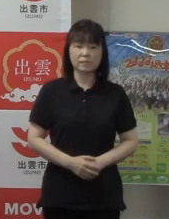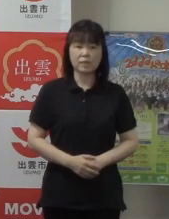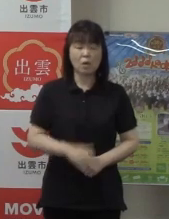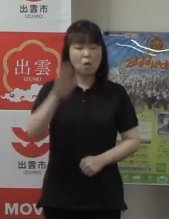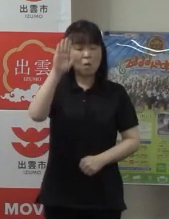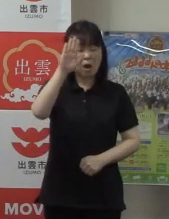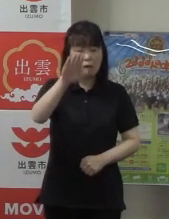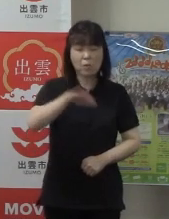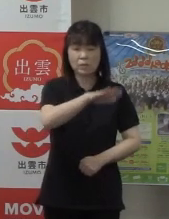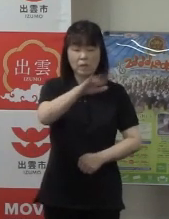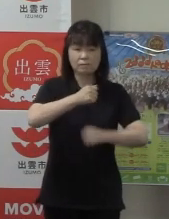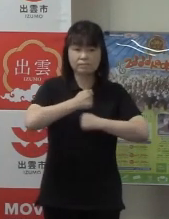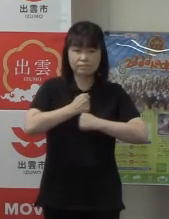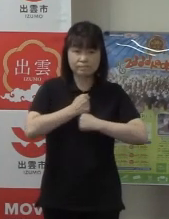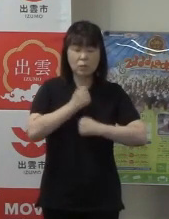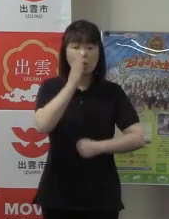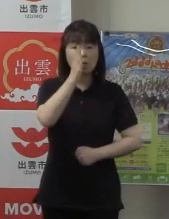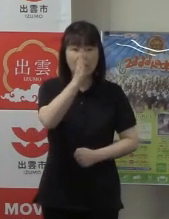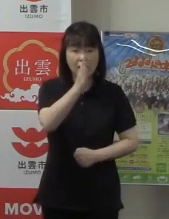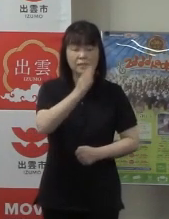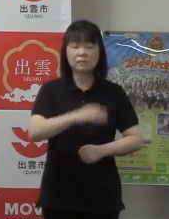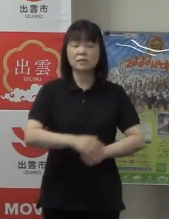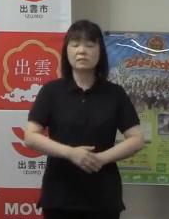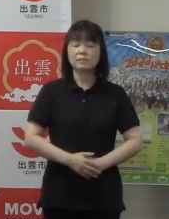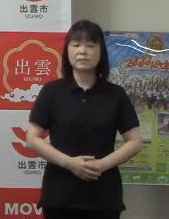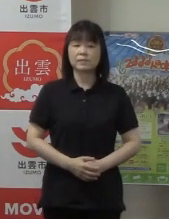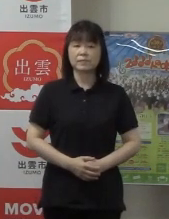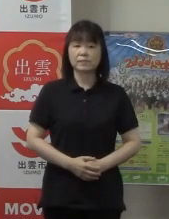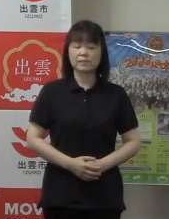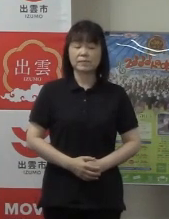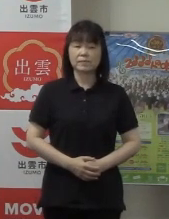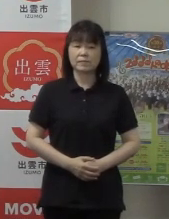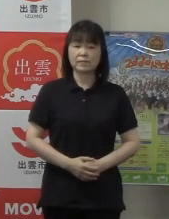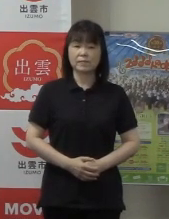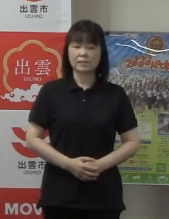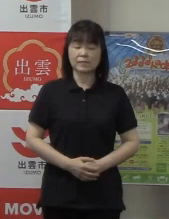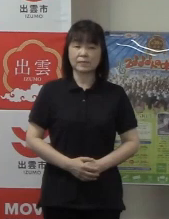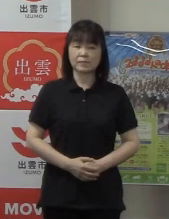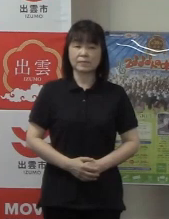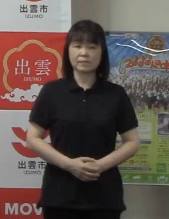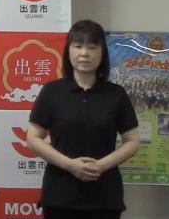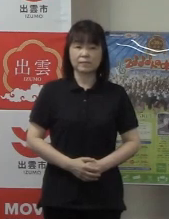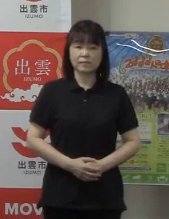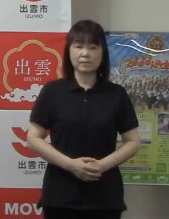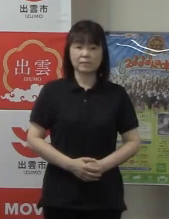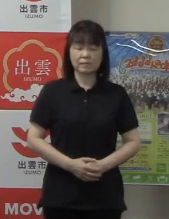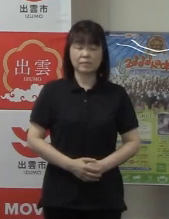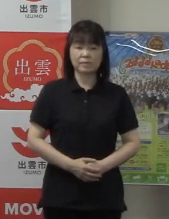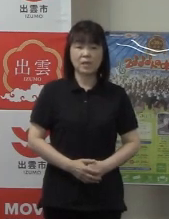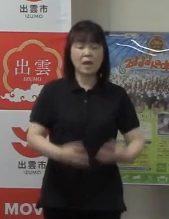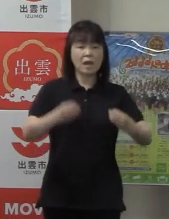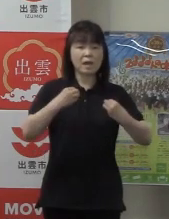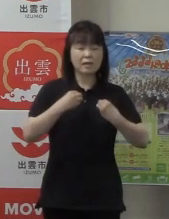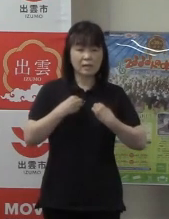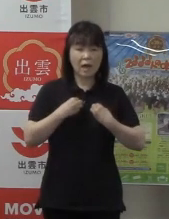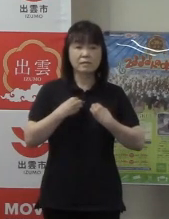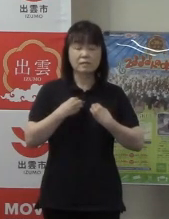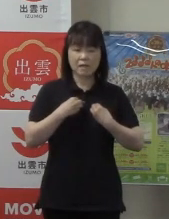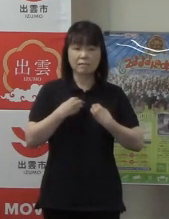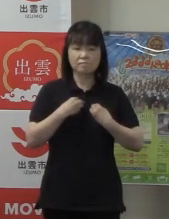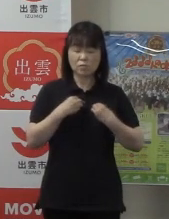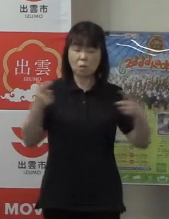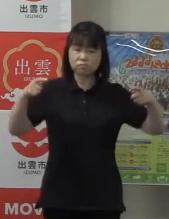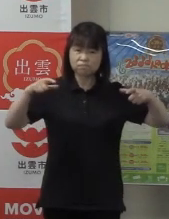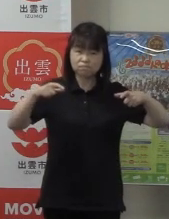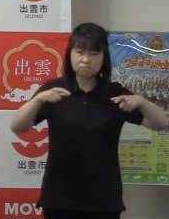続き注意をしていきたいというふうに思っております。そして出雲市では感染拡大がなかなか